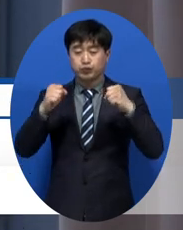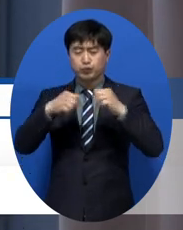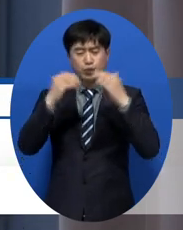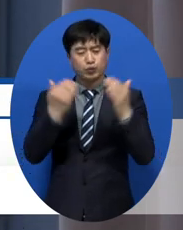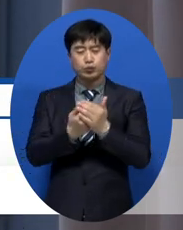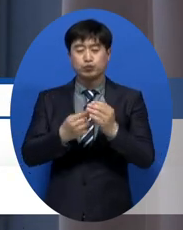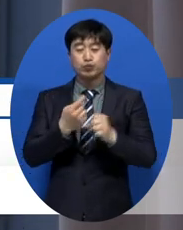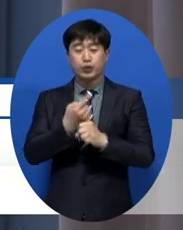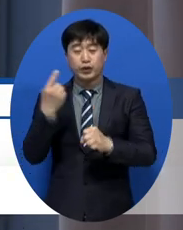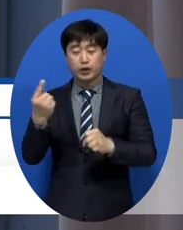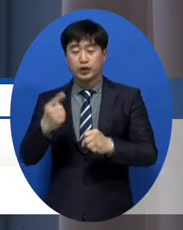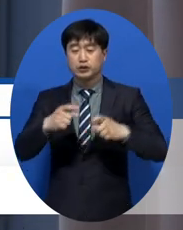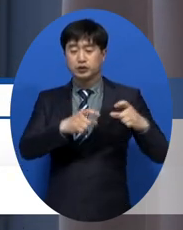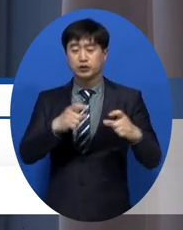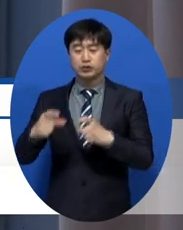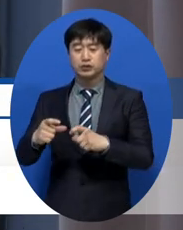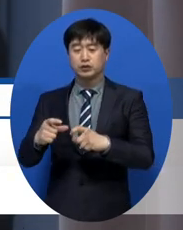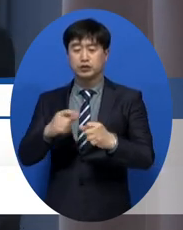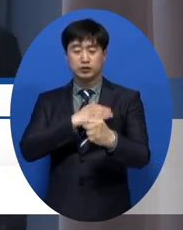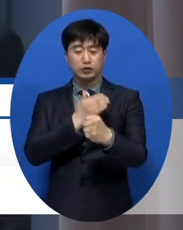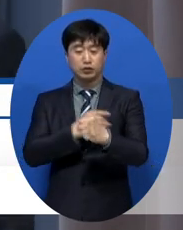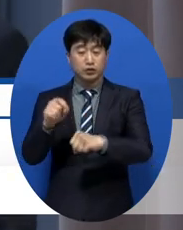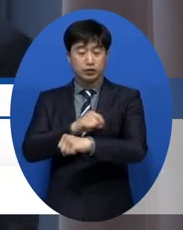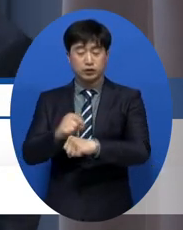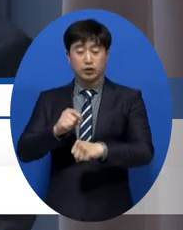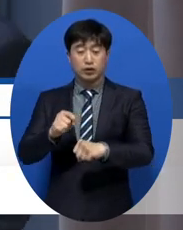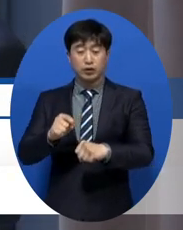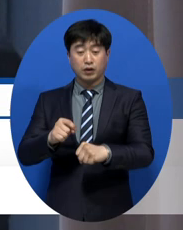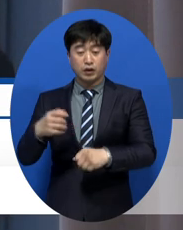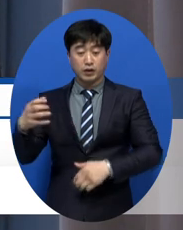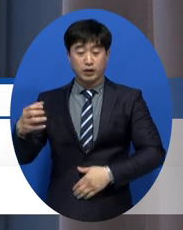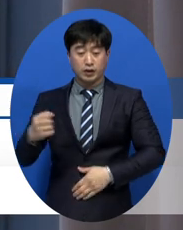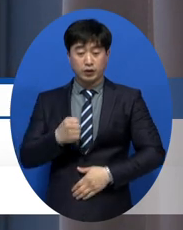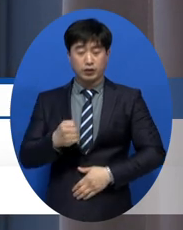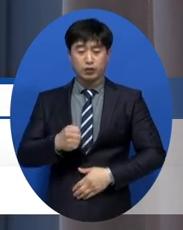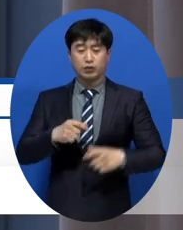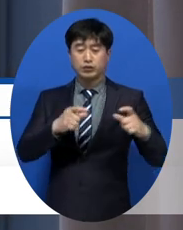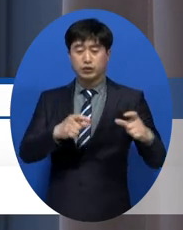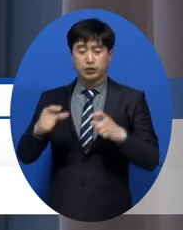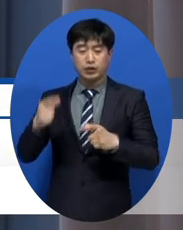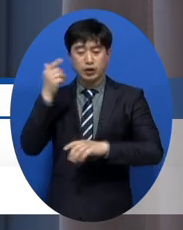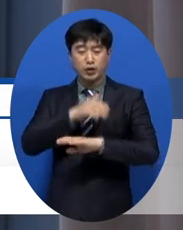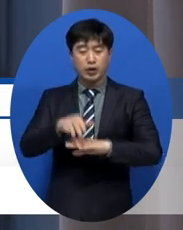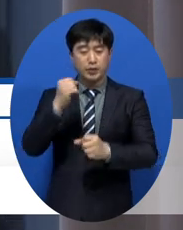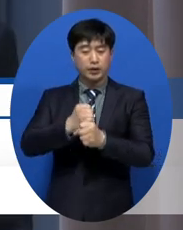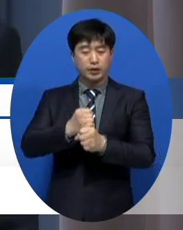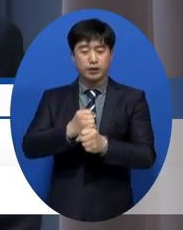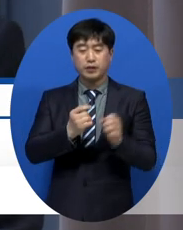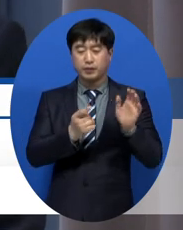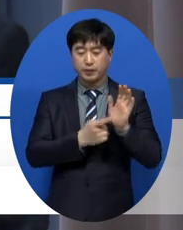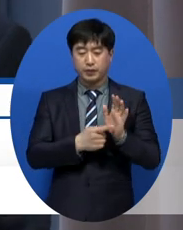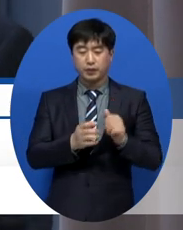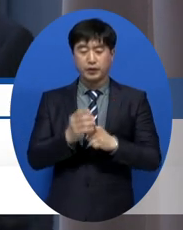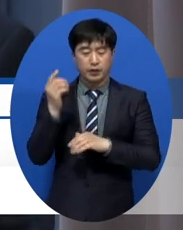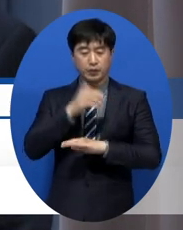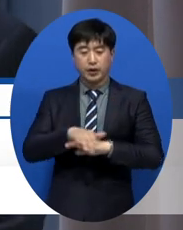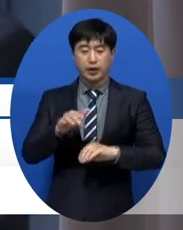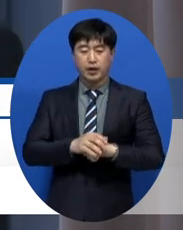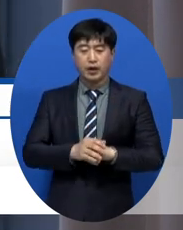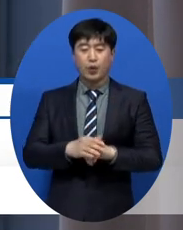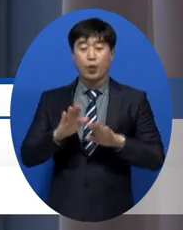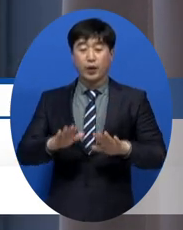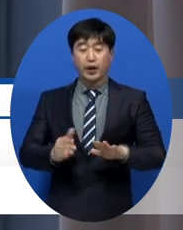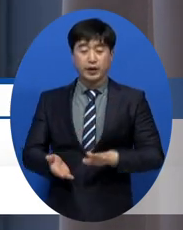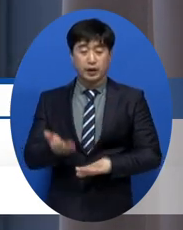아니라 권역별로 그 기능과 특성을 살려서 권역별 계획을 만들어 가겠다는 말씀 드리고요. 금년 상반기